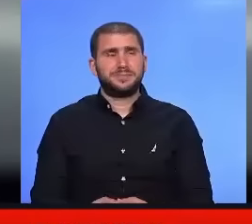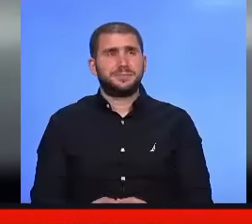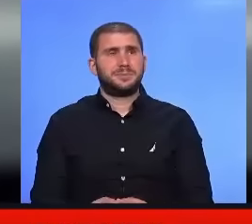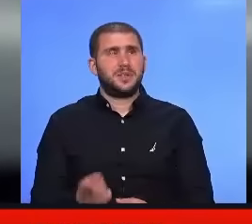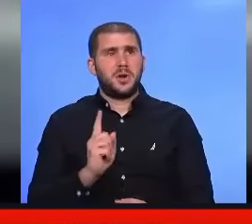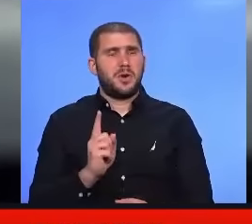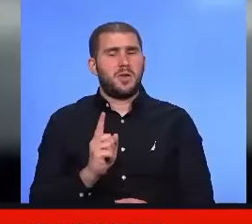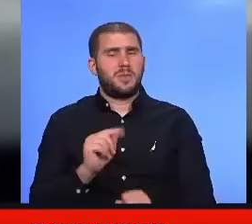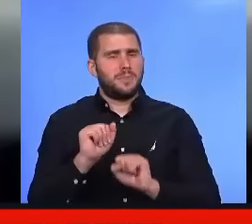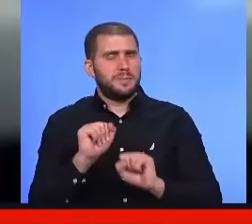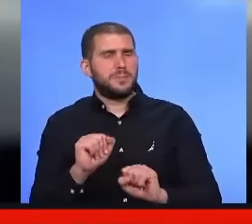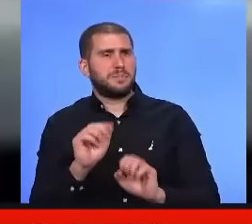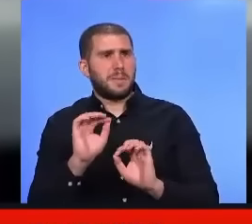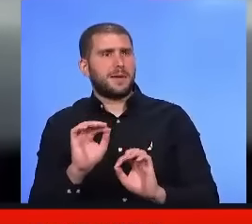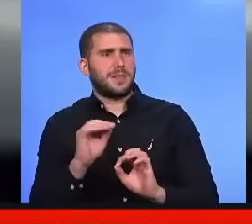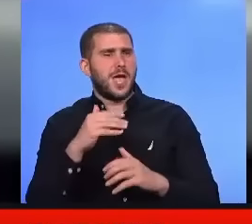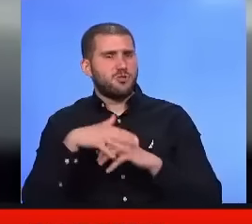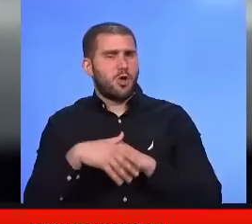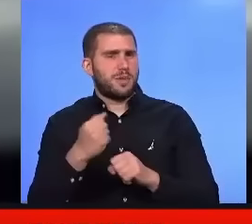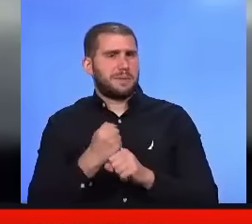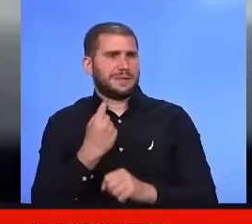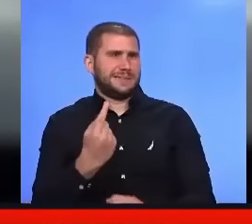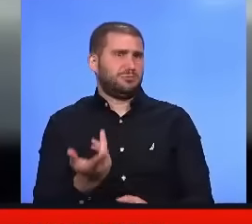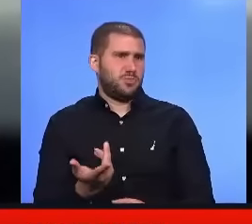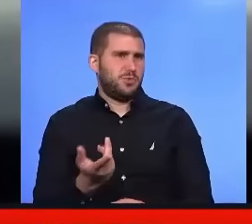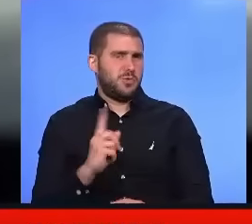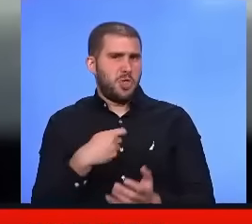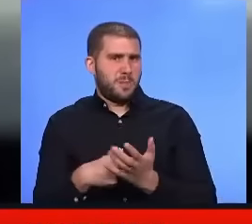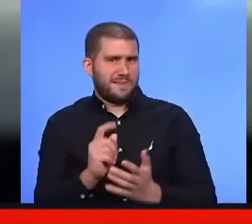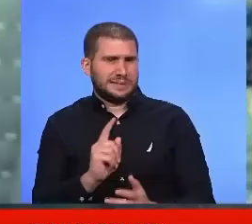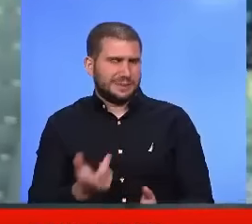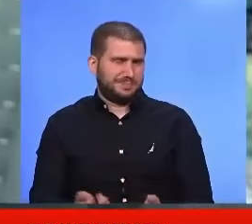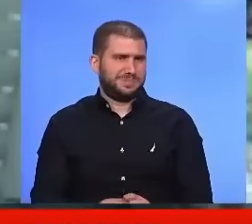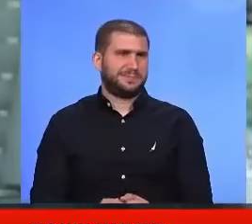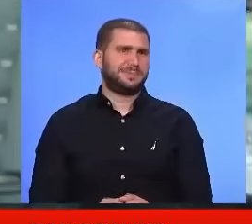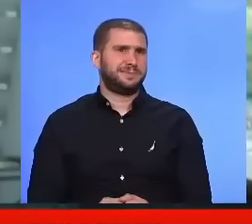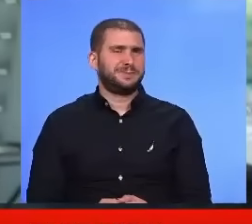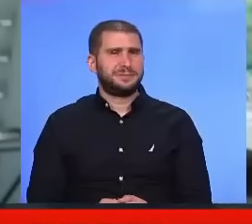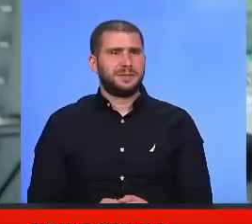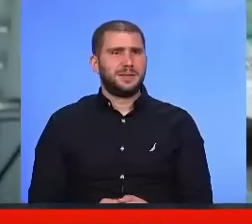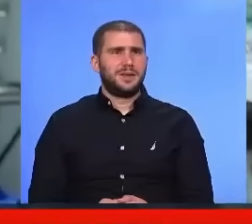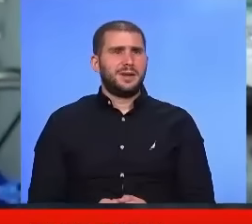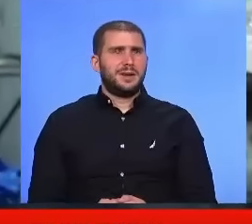עומדים מאחרי ההשלכות של המעשה הזה. שלא מפצים אותך. שלא מפצים אותנו.